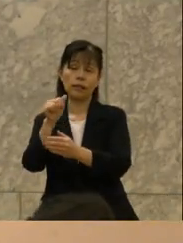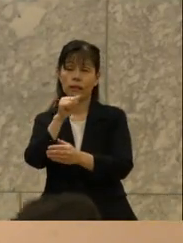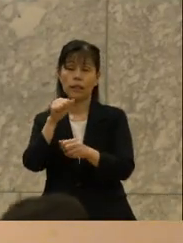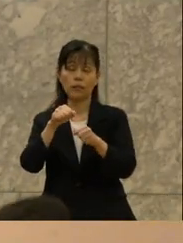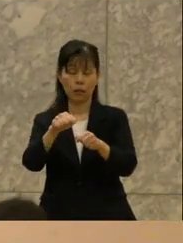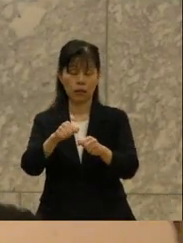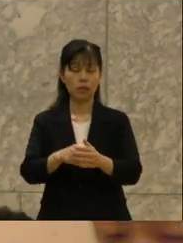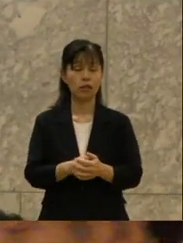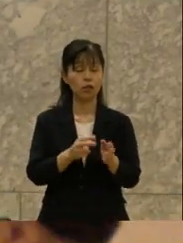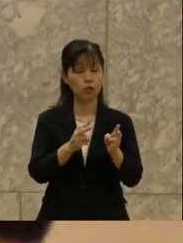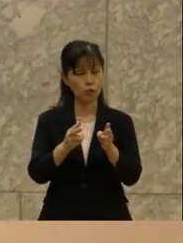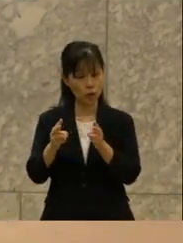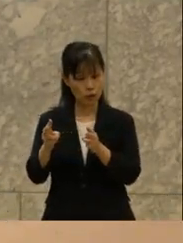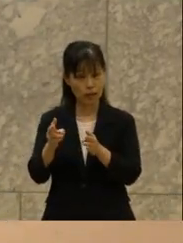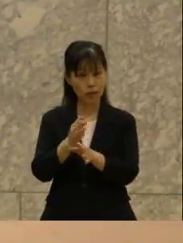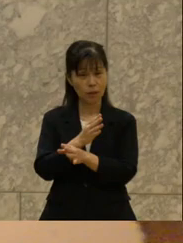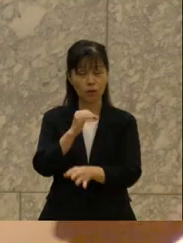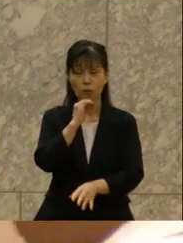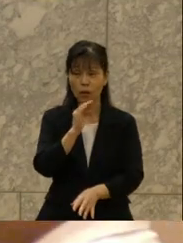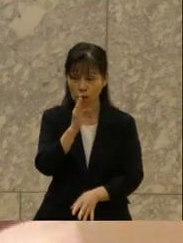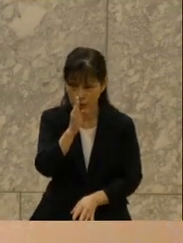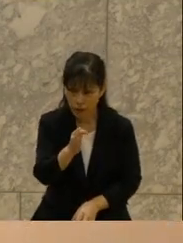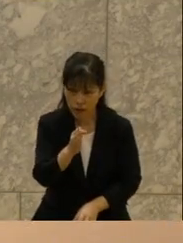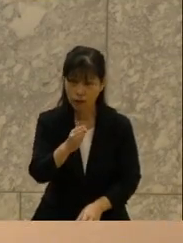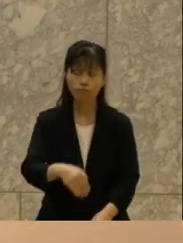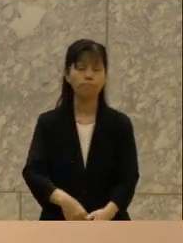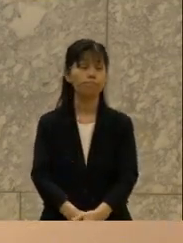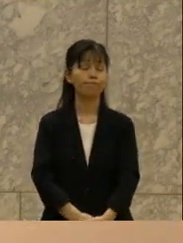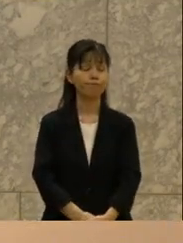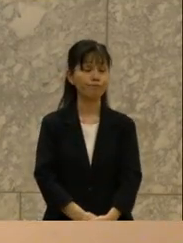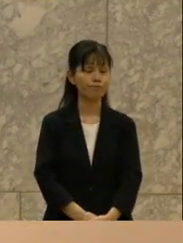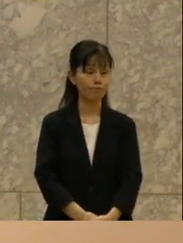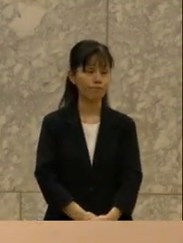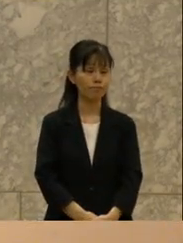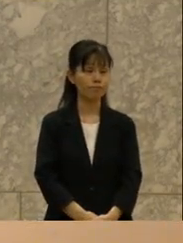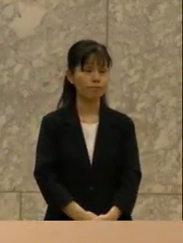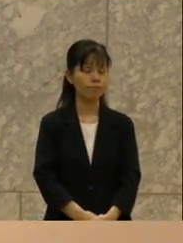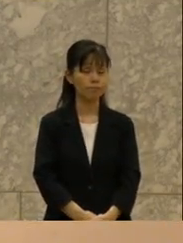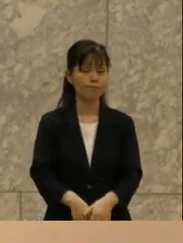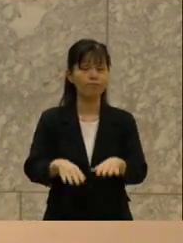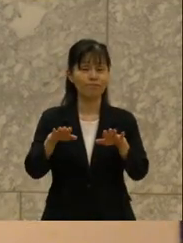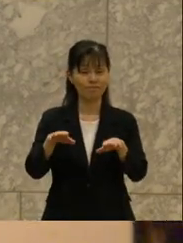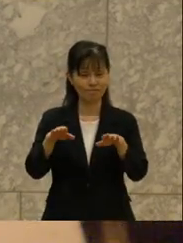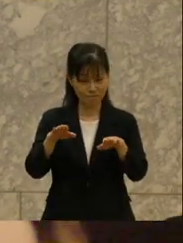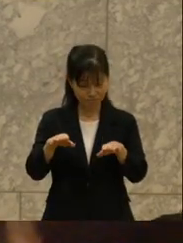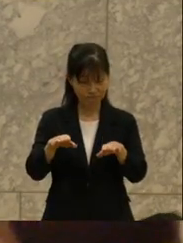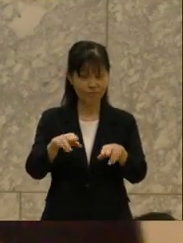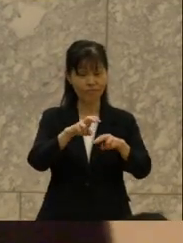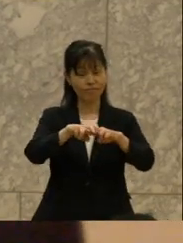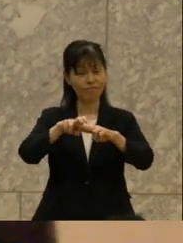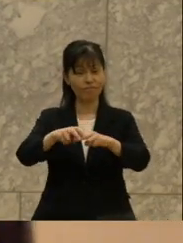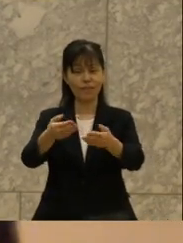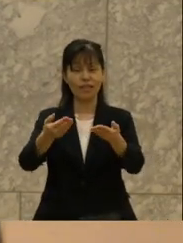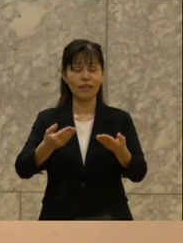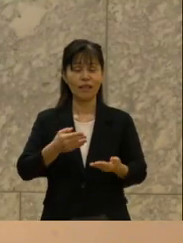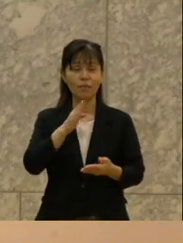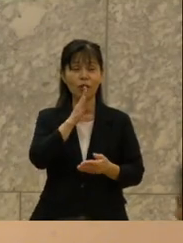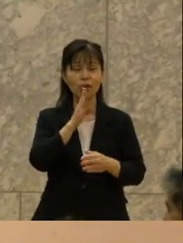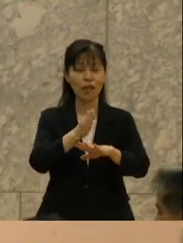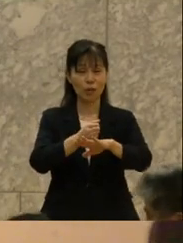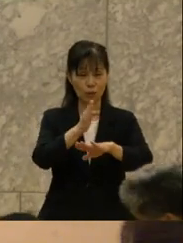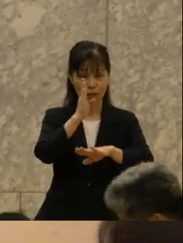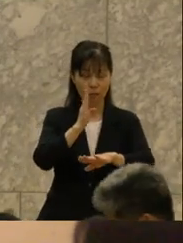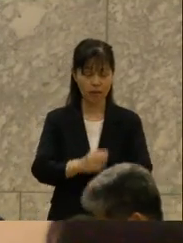でご準備をして今しばらくお待ちください本日はご観覧いただきまして誠に